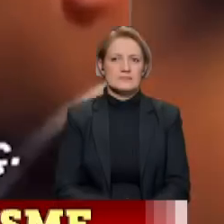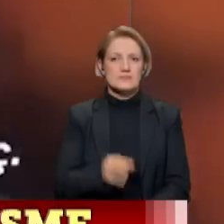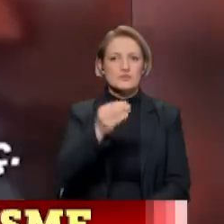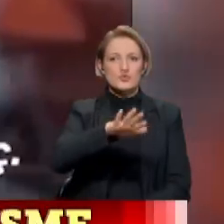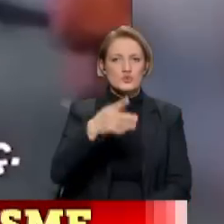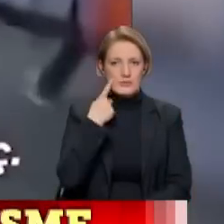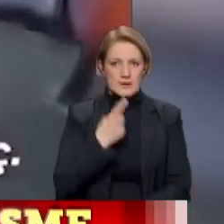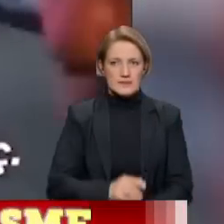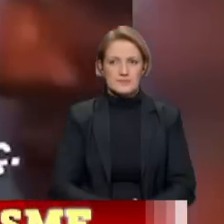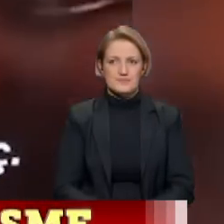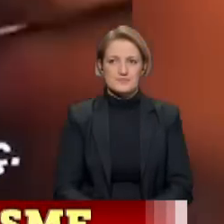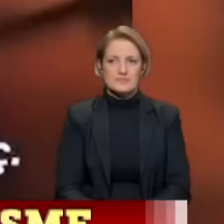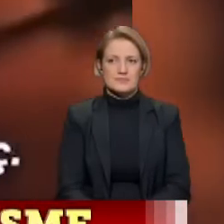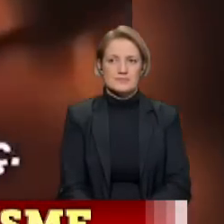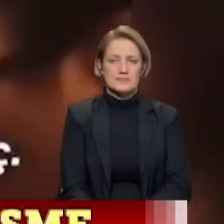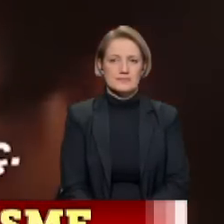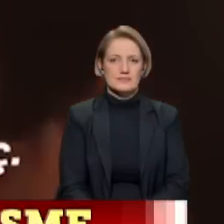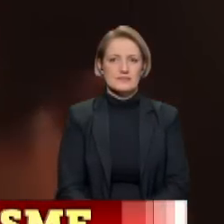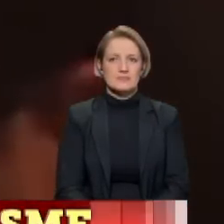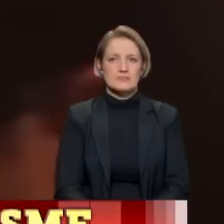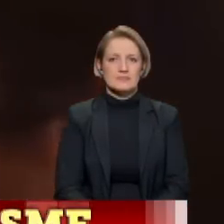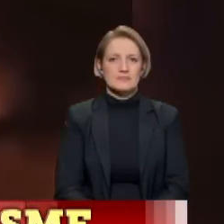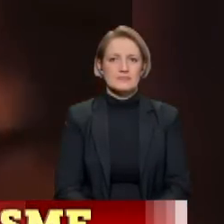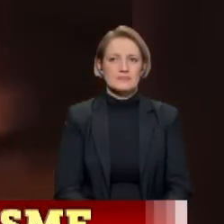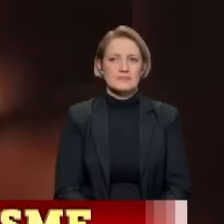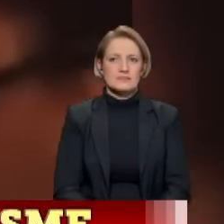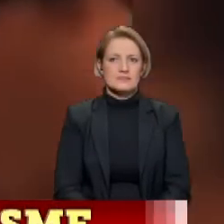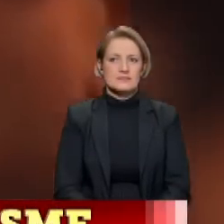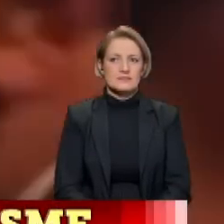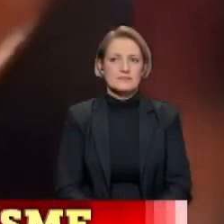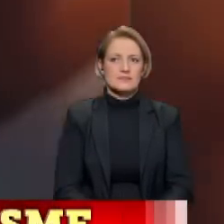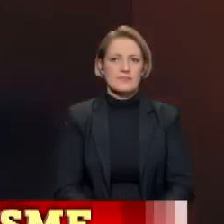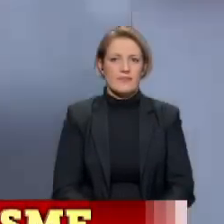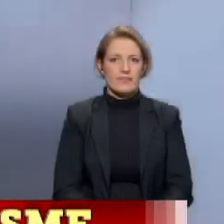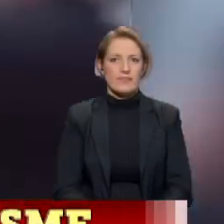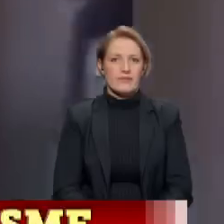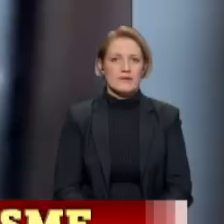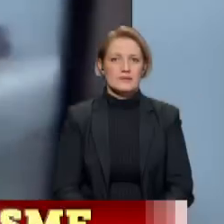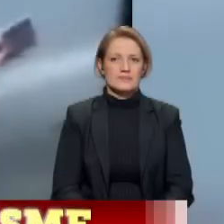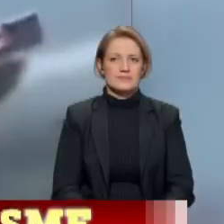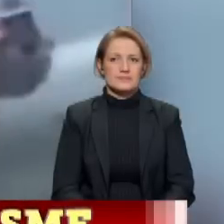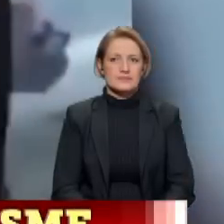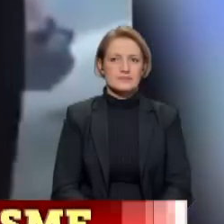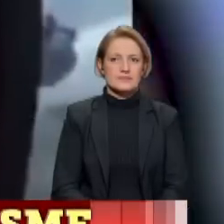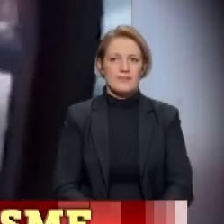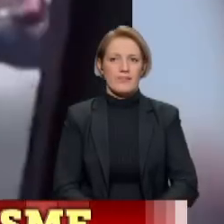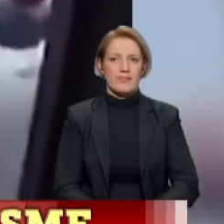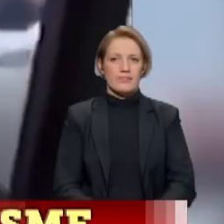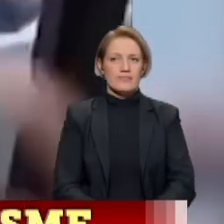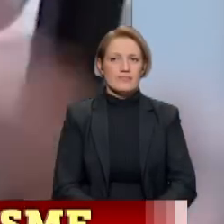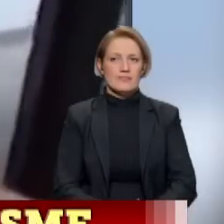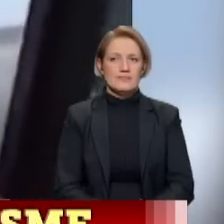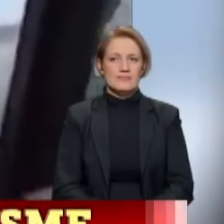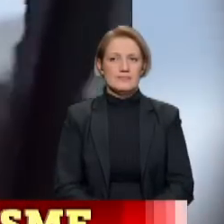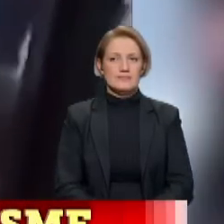Çocuğa bak, her şey güzel olacak. Şu inanç yeter bize, şu inanç. Evet, at camını. Aferin, her şey güzel olacak aslanım benim. Abi her şey